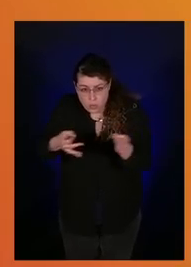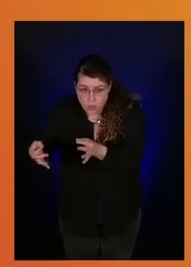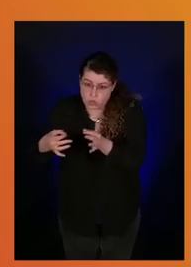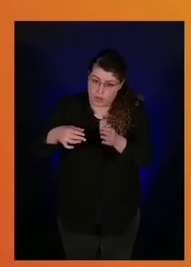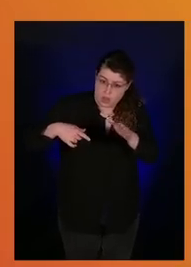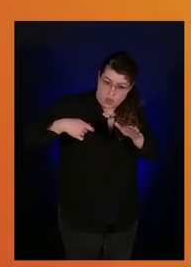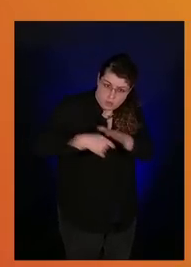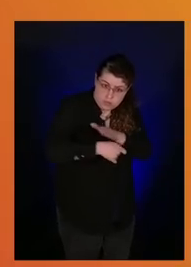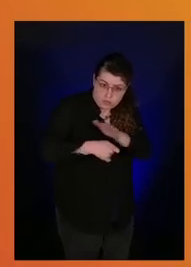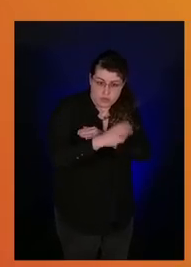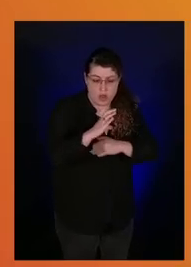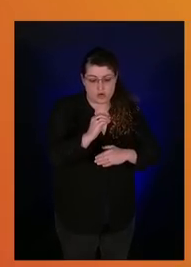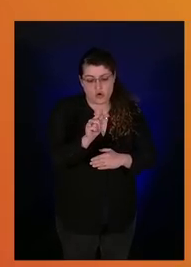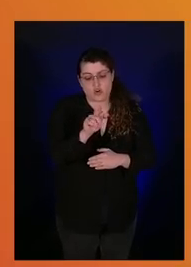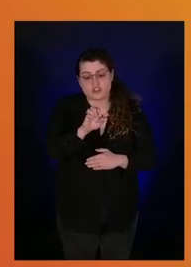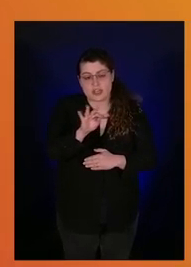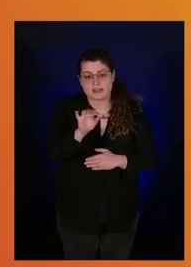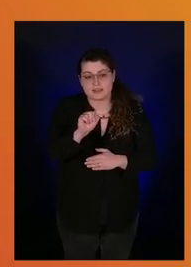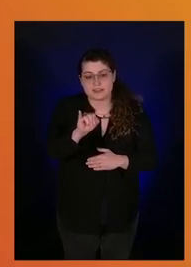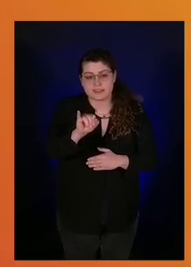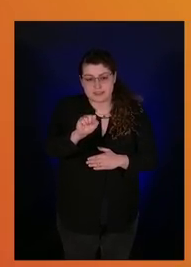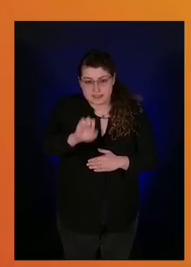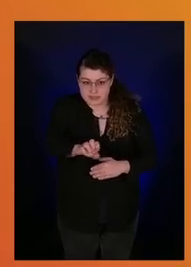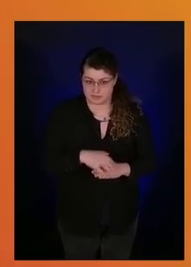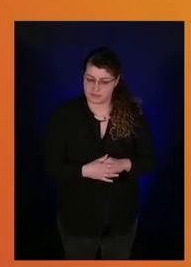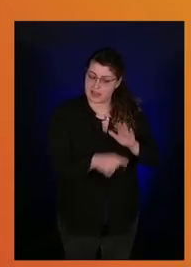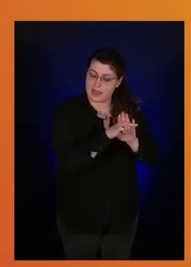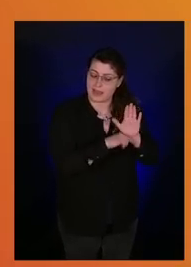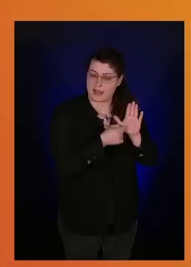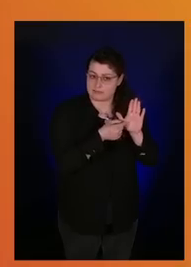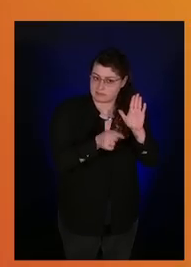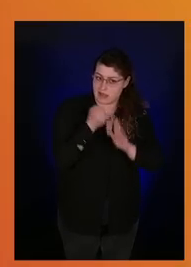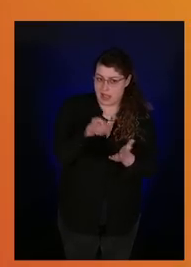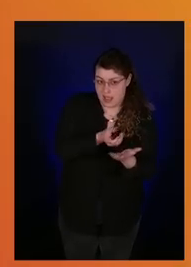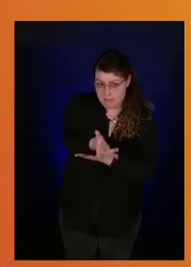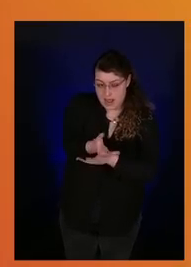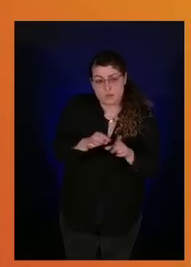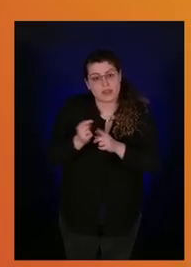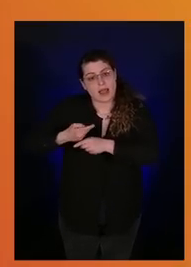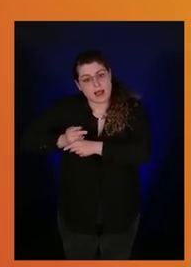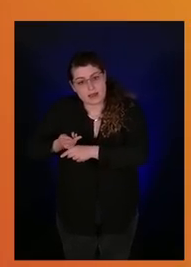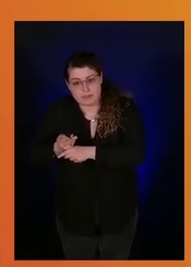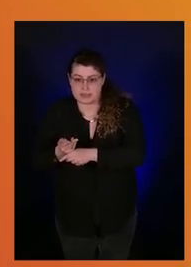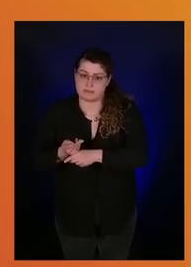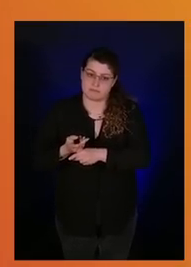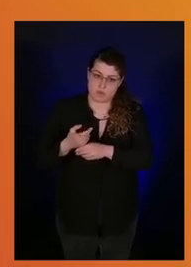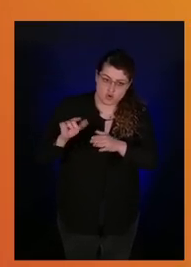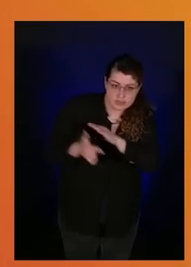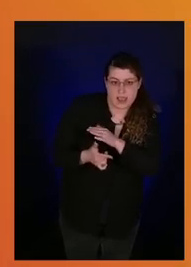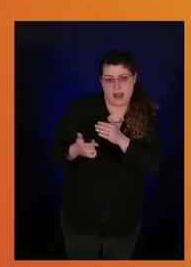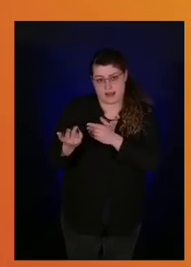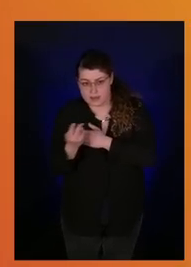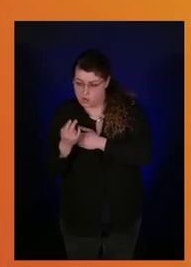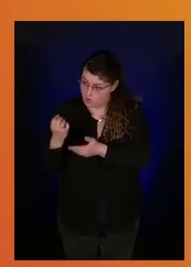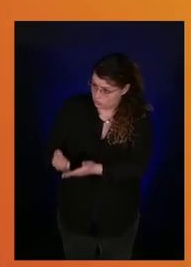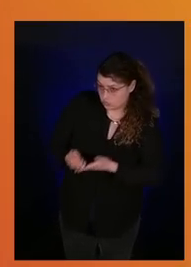Cogétise. Nos règles sont là pour nous le rappeler et les outils Cogiciel et Cogétise existent pour nous y